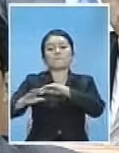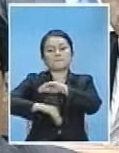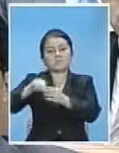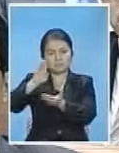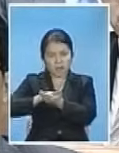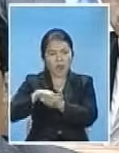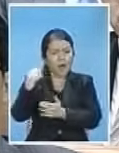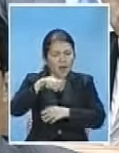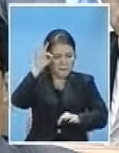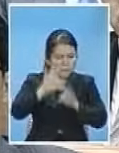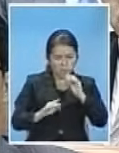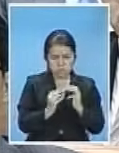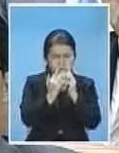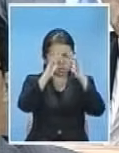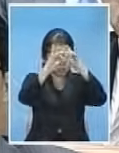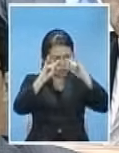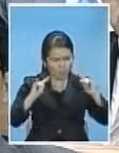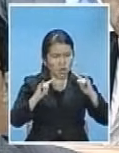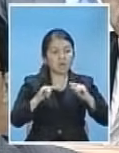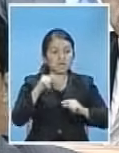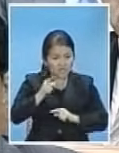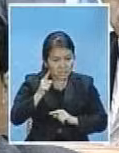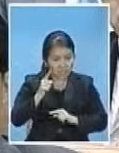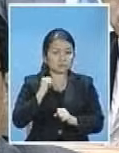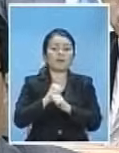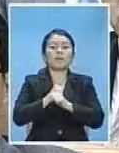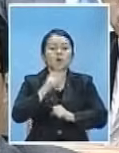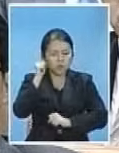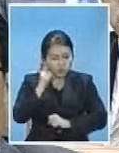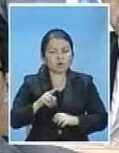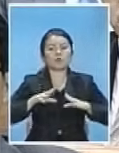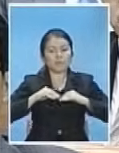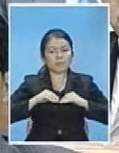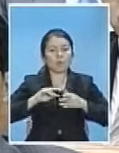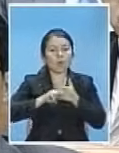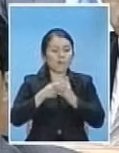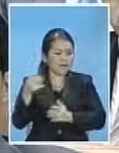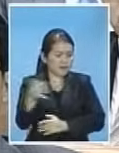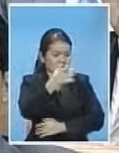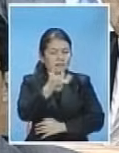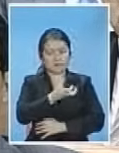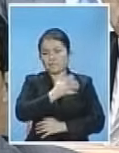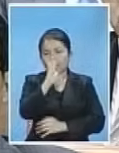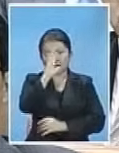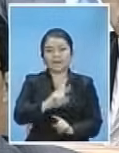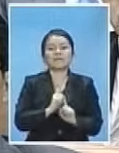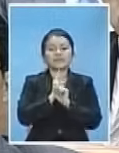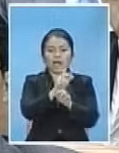างเผาบ้านเผาเมืองถ้าจริงก็ต้องรับผิดอย่างนี้ไม่ใช่เป็นการแก้แค้นครับแต่เป็นการรักษา